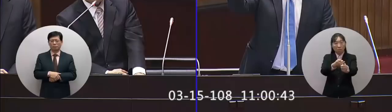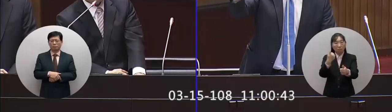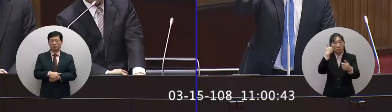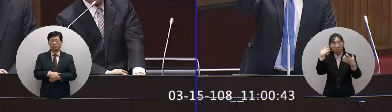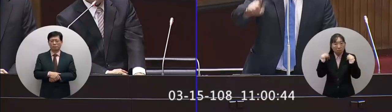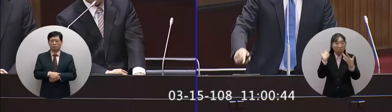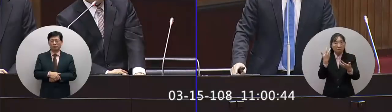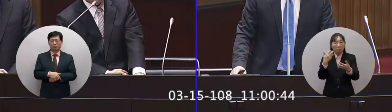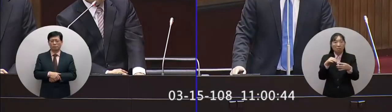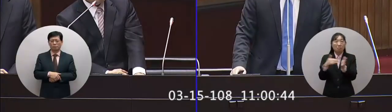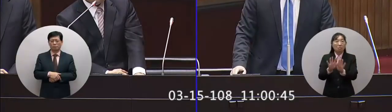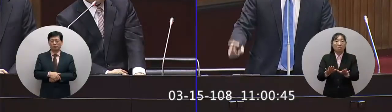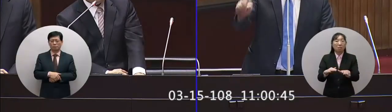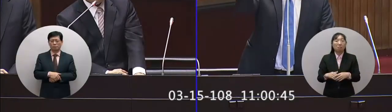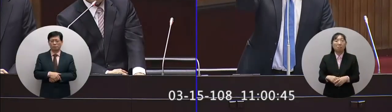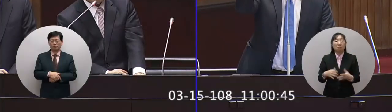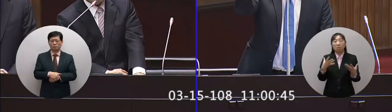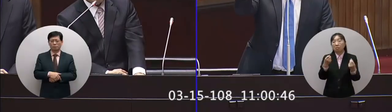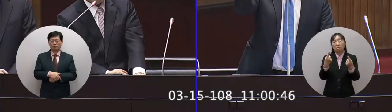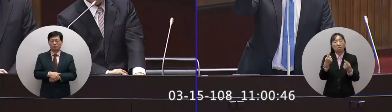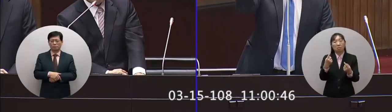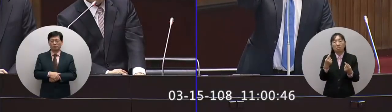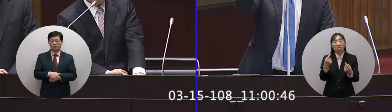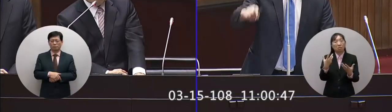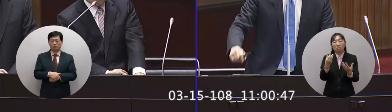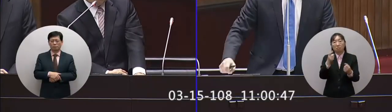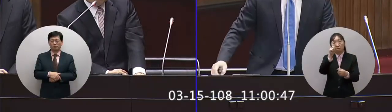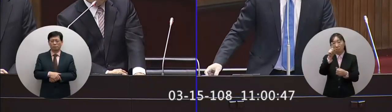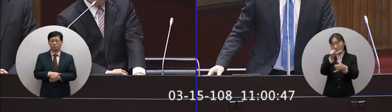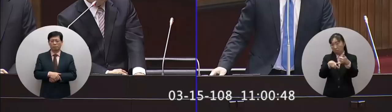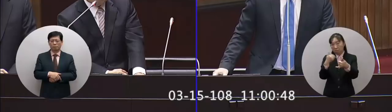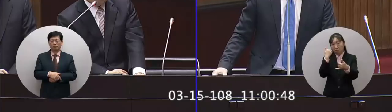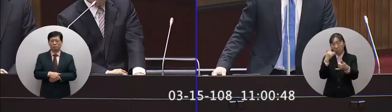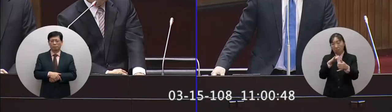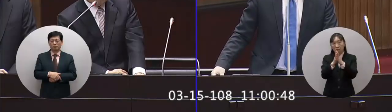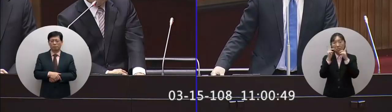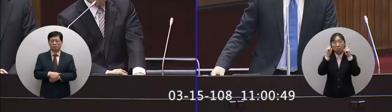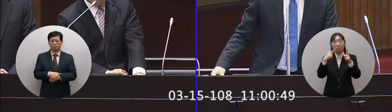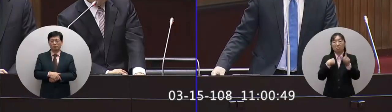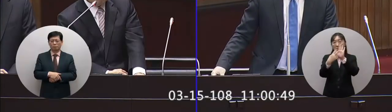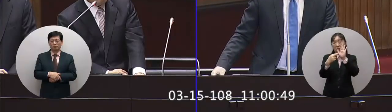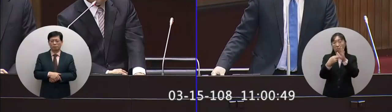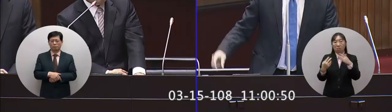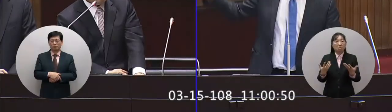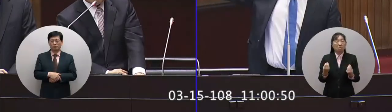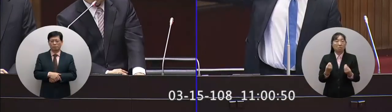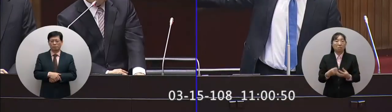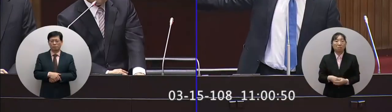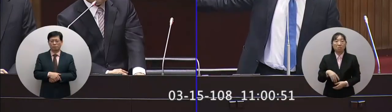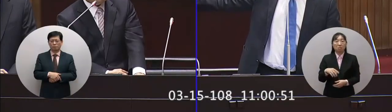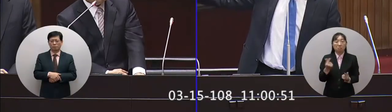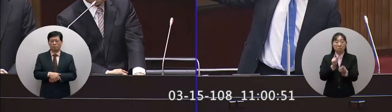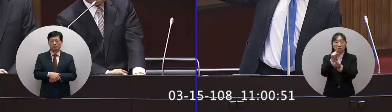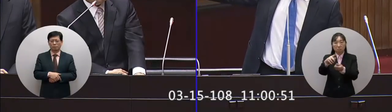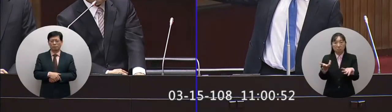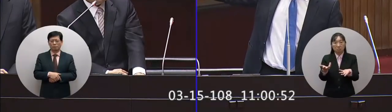前为止，我跟院长报告，没有一个人，没有一个人出来给台湾社会讲清楚，说这种案